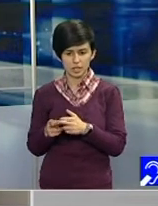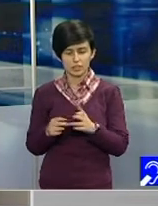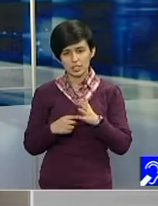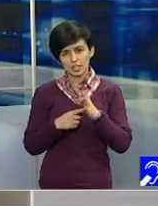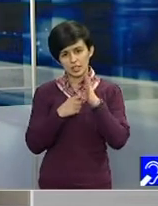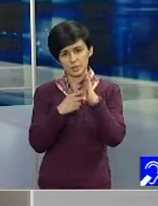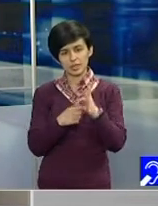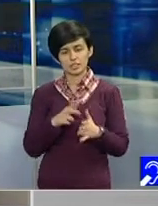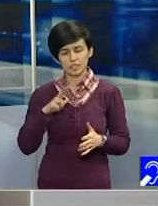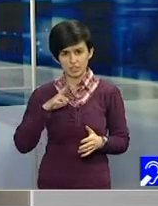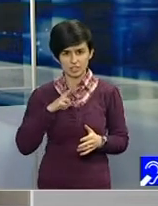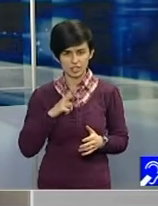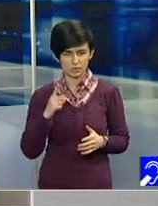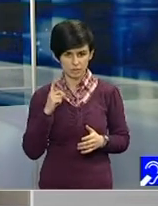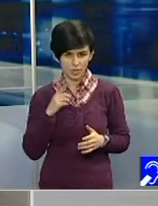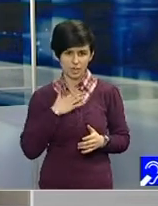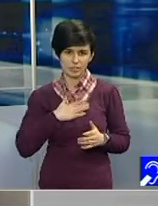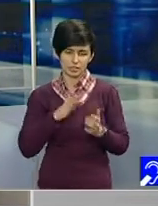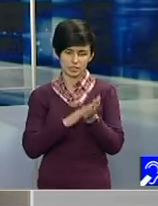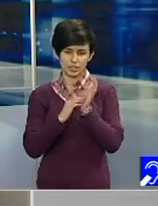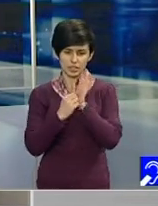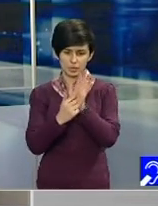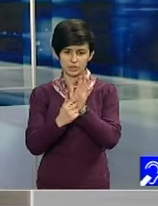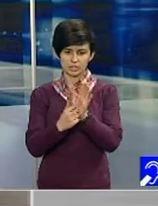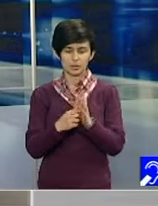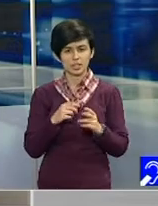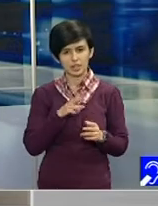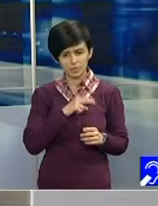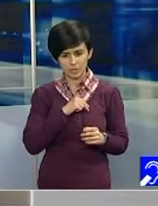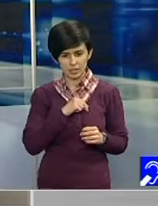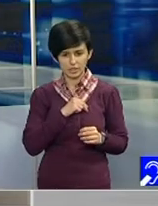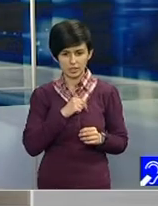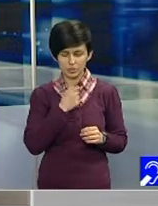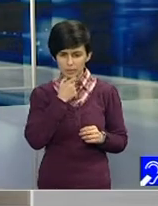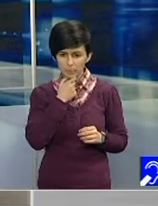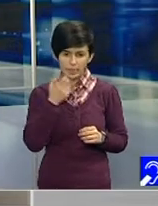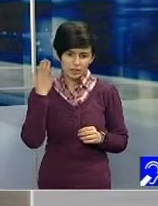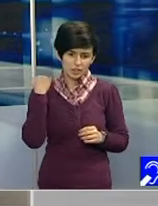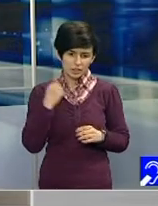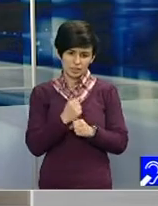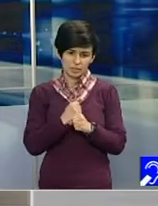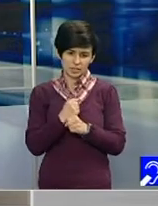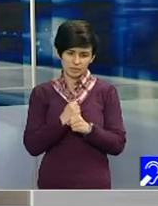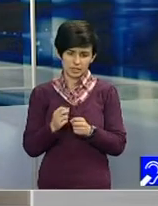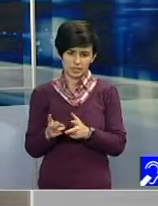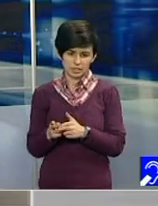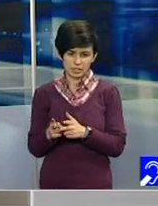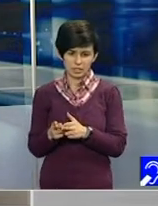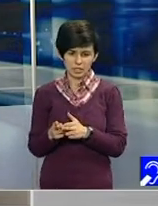merităm lucrul acesta și că nu am trecut prin experiența cancerului doar ca să ne aflăm în